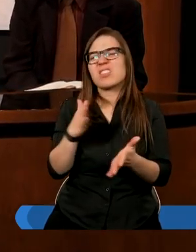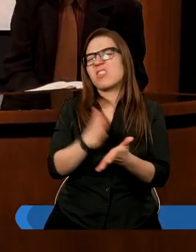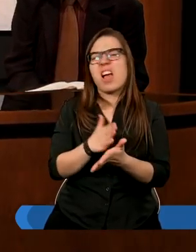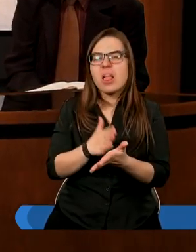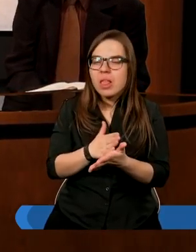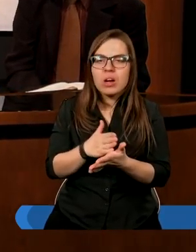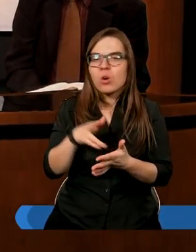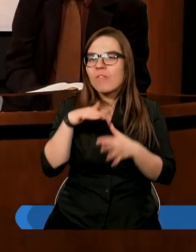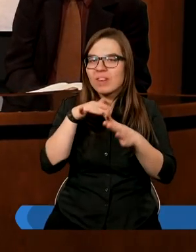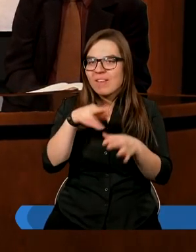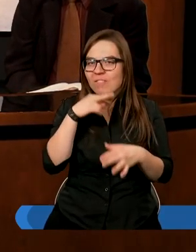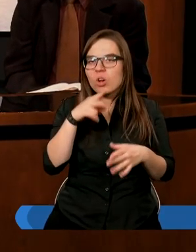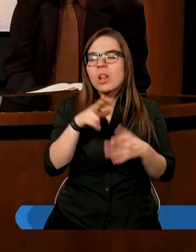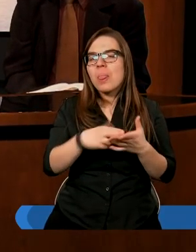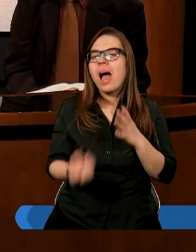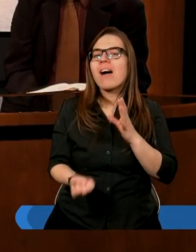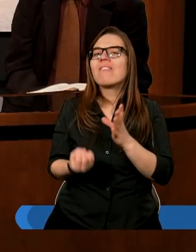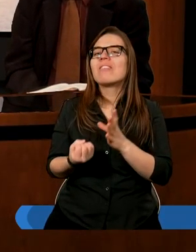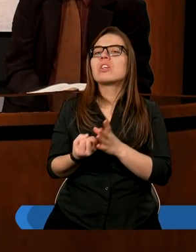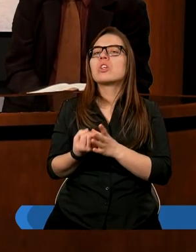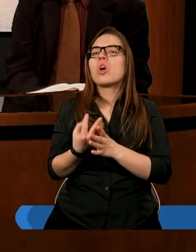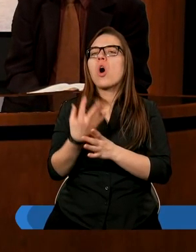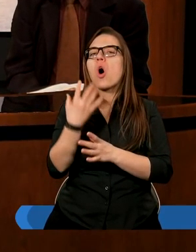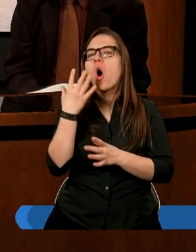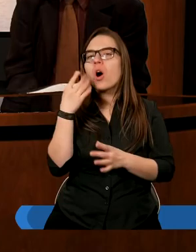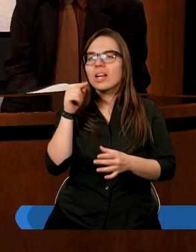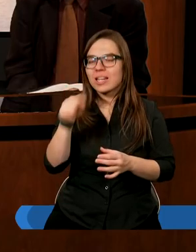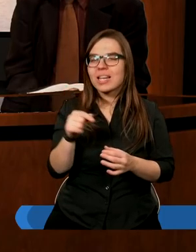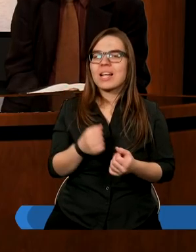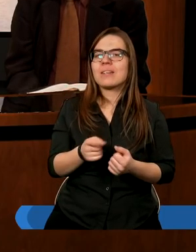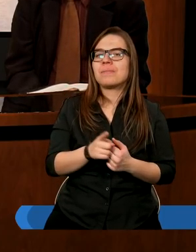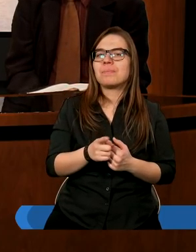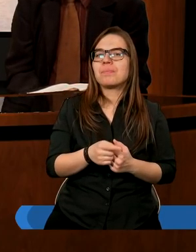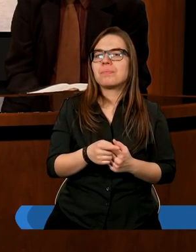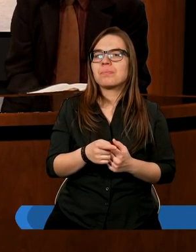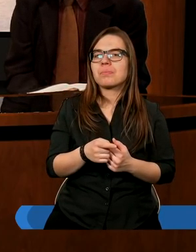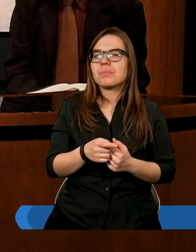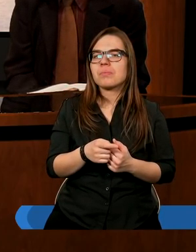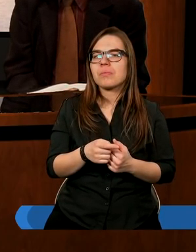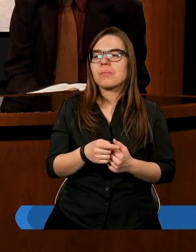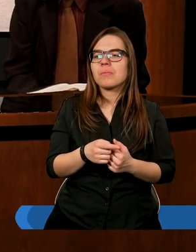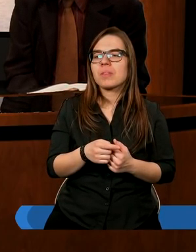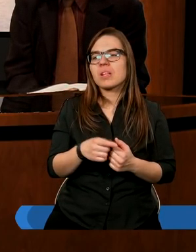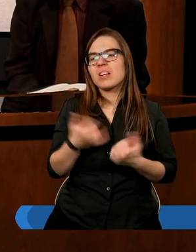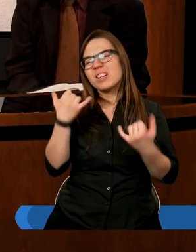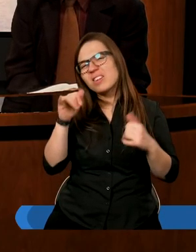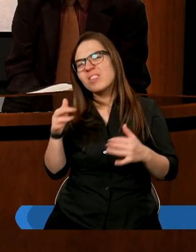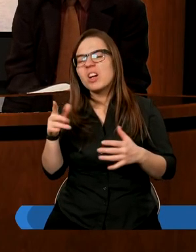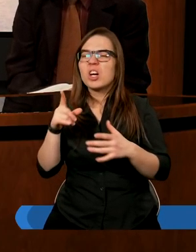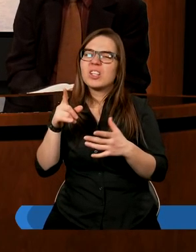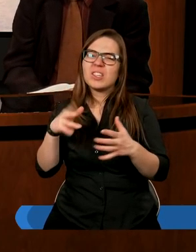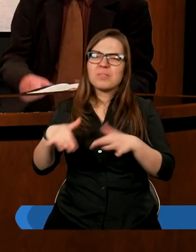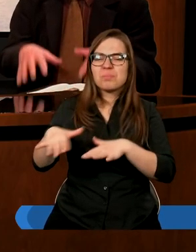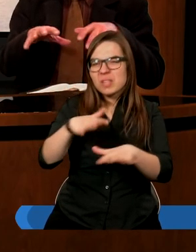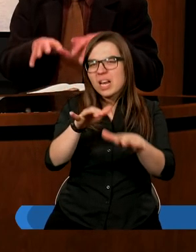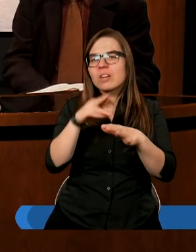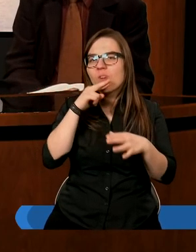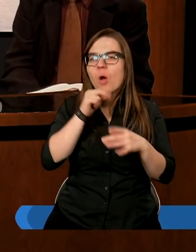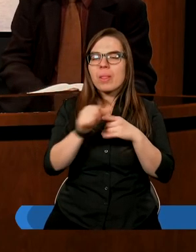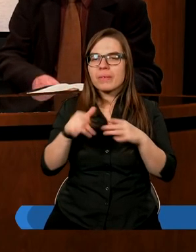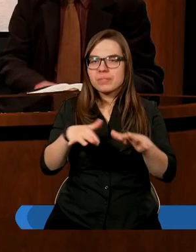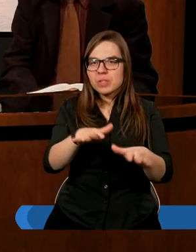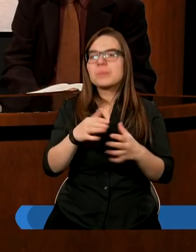wlewa tam wody na wiosnę z tych judejskich wzgórz topiące się śniegi lody to wszystko